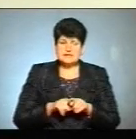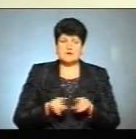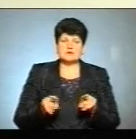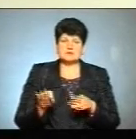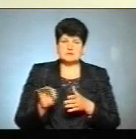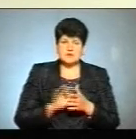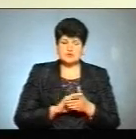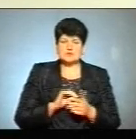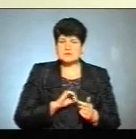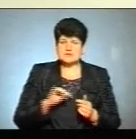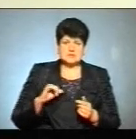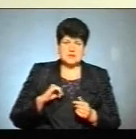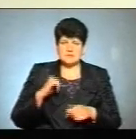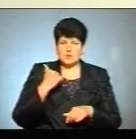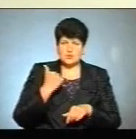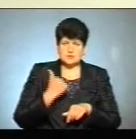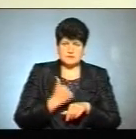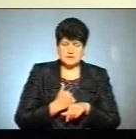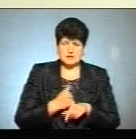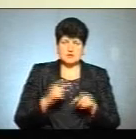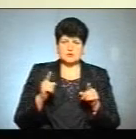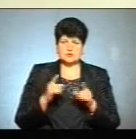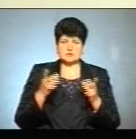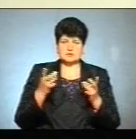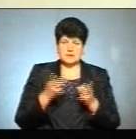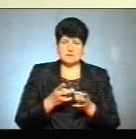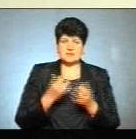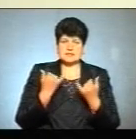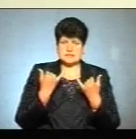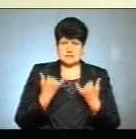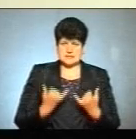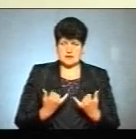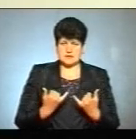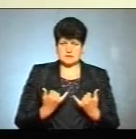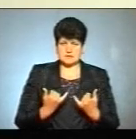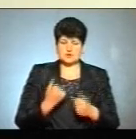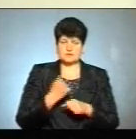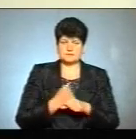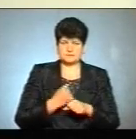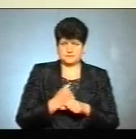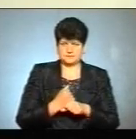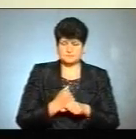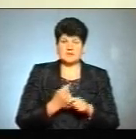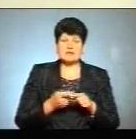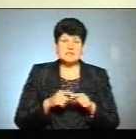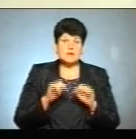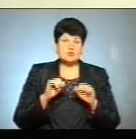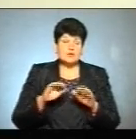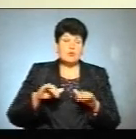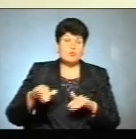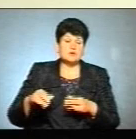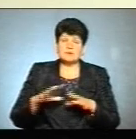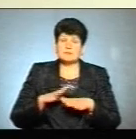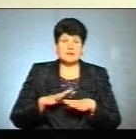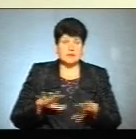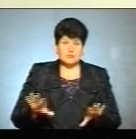одна із самих основних, яке треба буквально зараз вжити ці заходи. Можливо, потім їх вже не буде, ми до